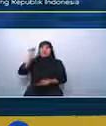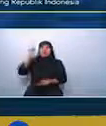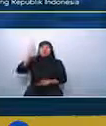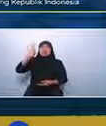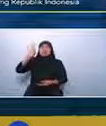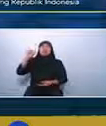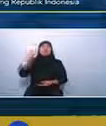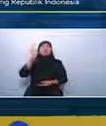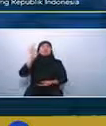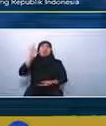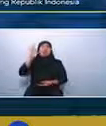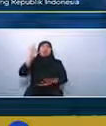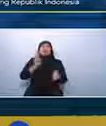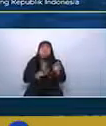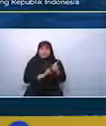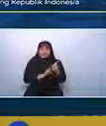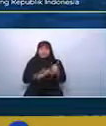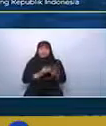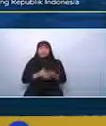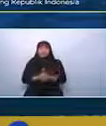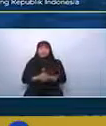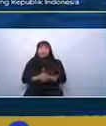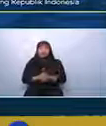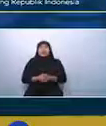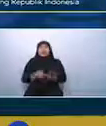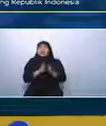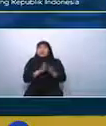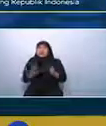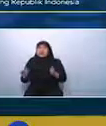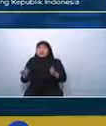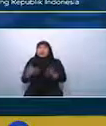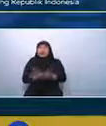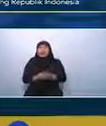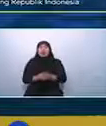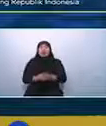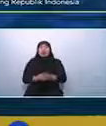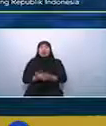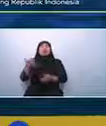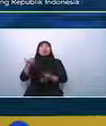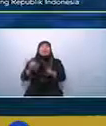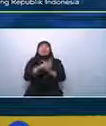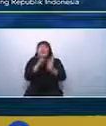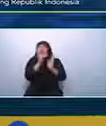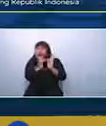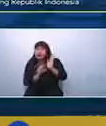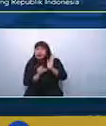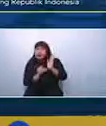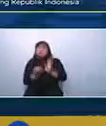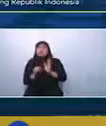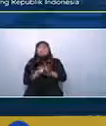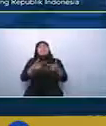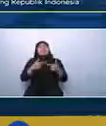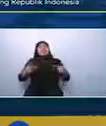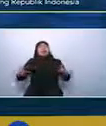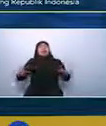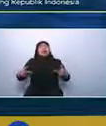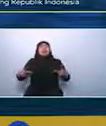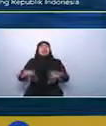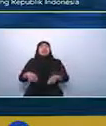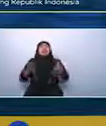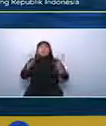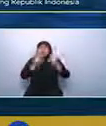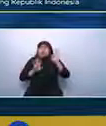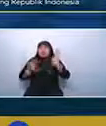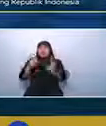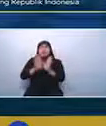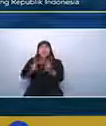pada tahun 2020 adalah sebesar 99,04% atau lebih tinggi dari indikator kinerja utama